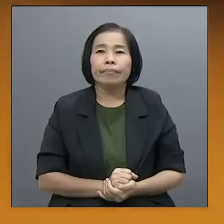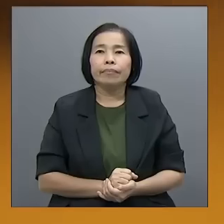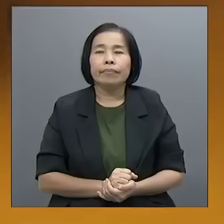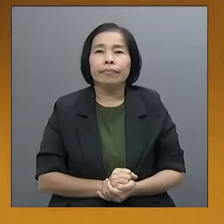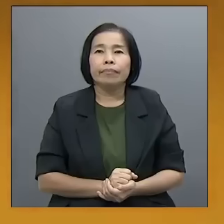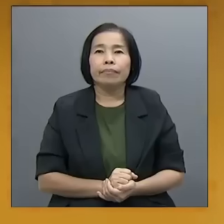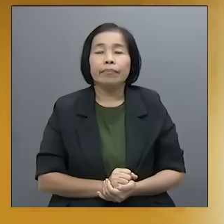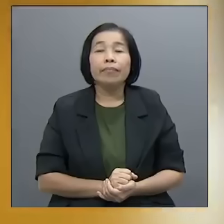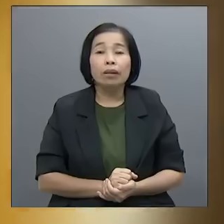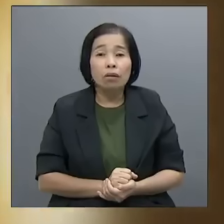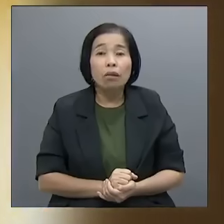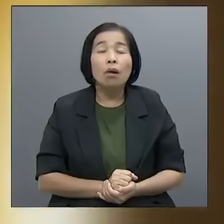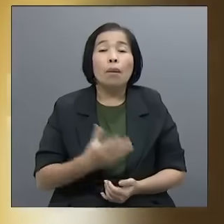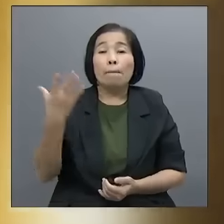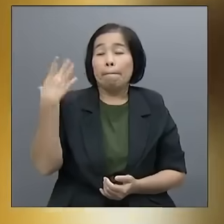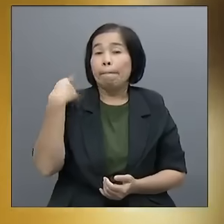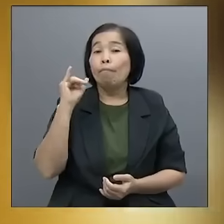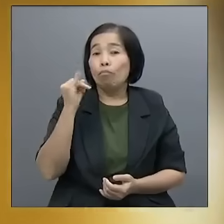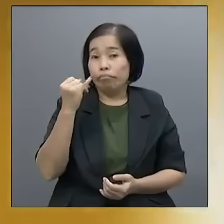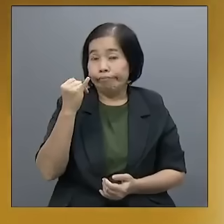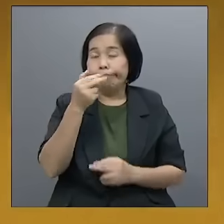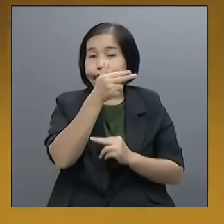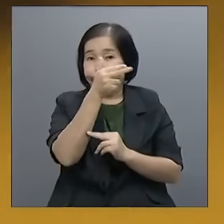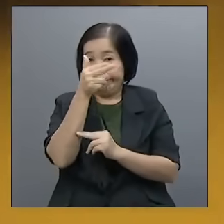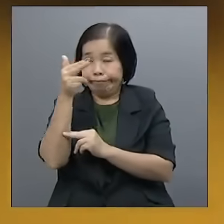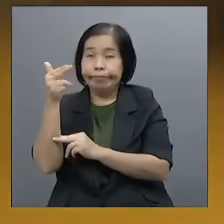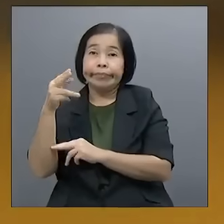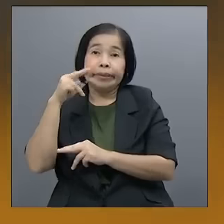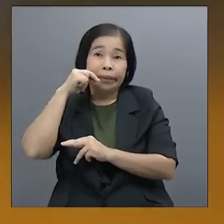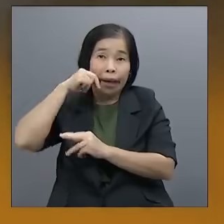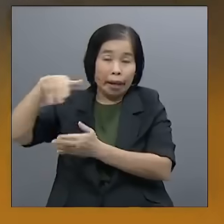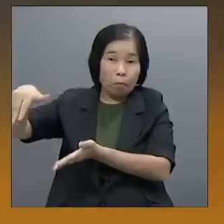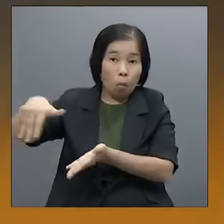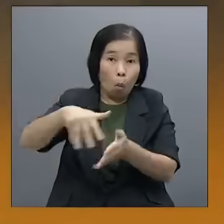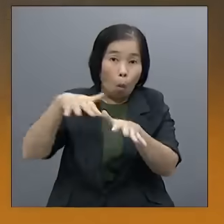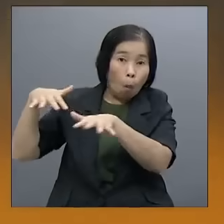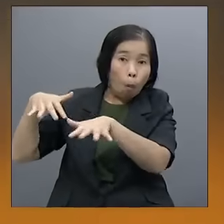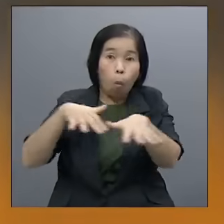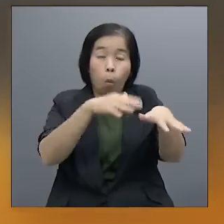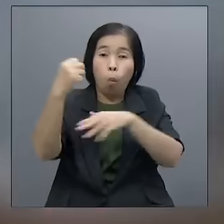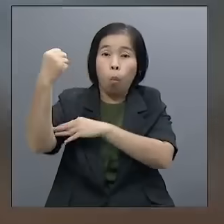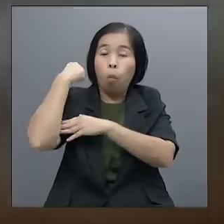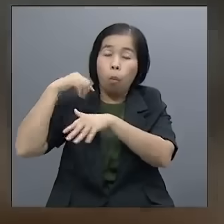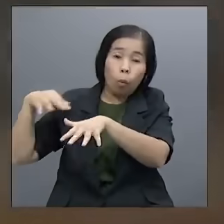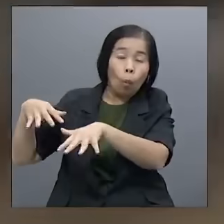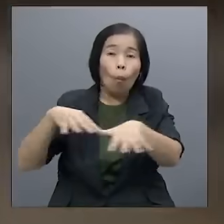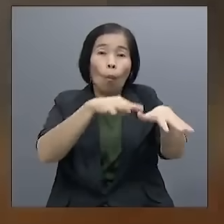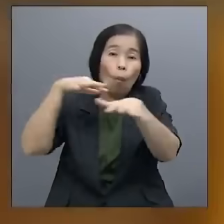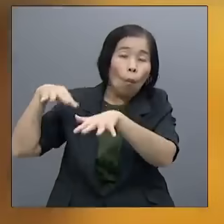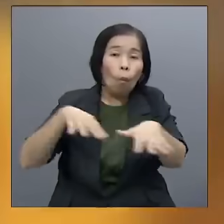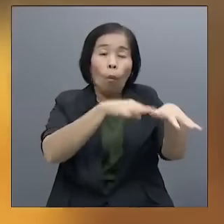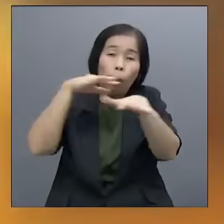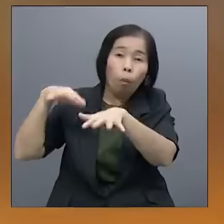นี่เป็นภาพเมื่อวันจันทร์ที่ผ่านมานะคะคุณผู้ชมดูกระแสน้ำในแม่น้ำไหลเชี่ยวมากนะคะแม้ว่าจะไม่มี